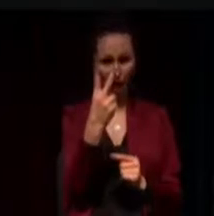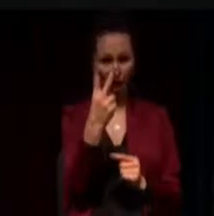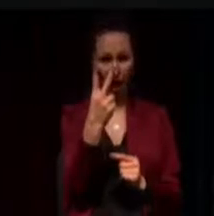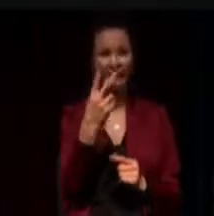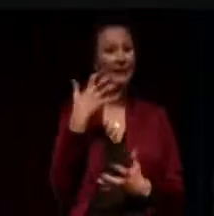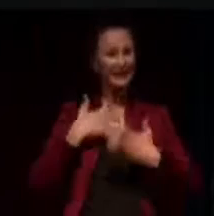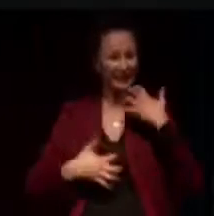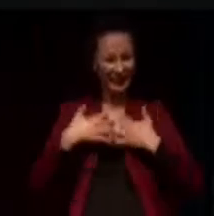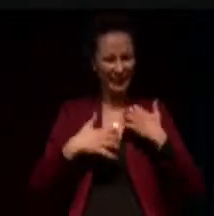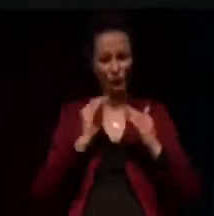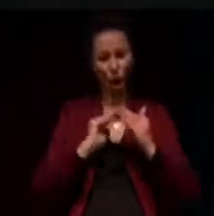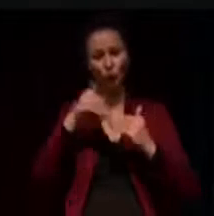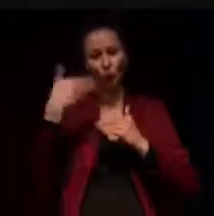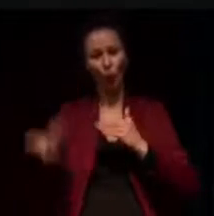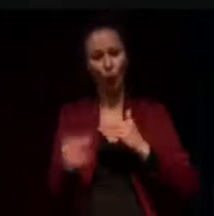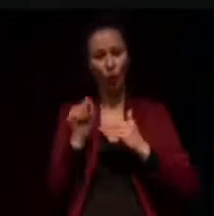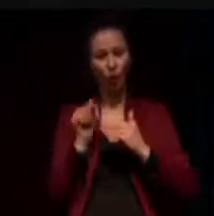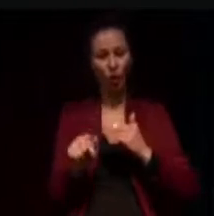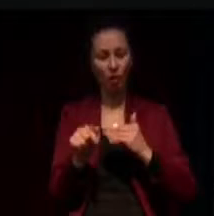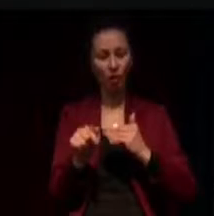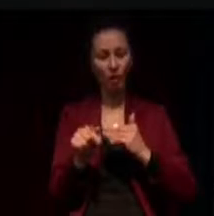o krizinden sonra